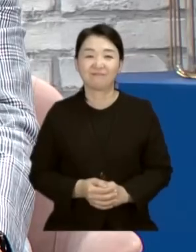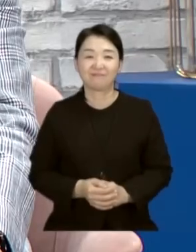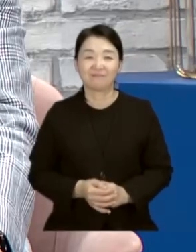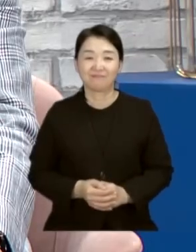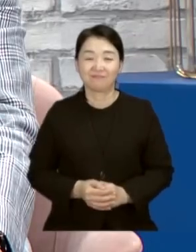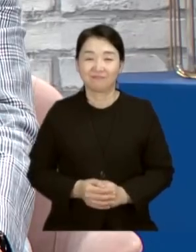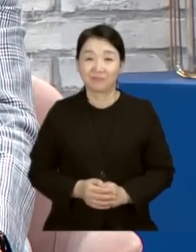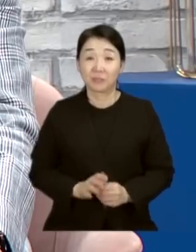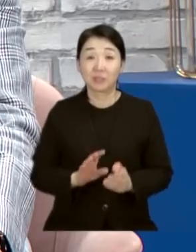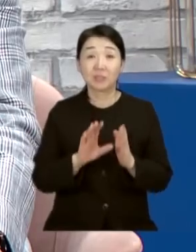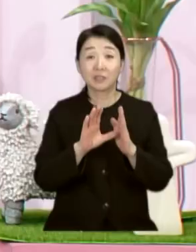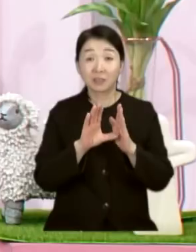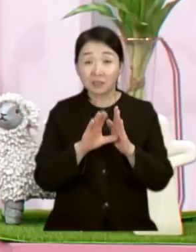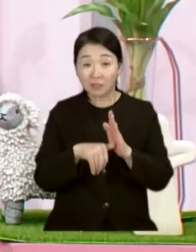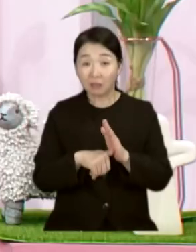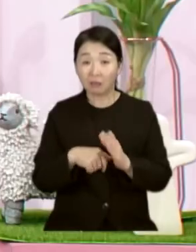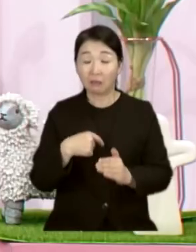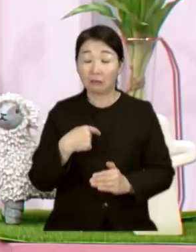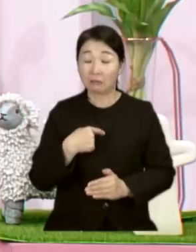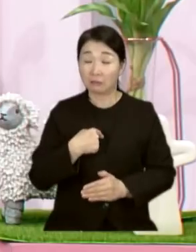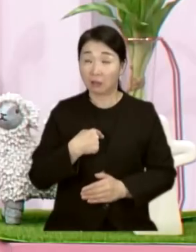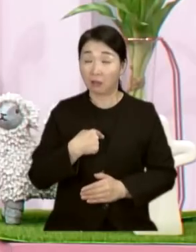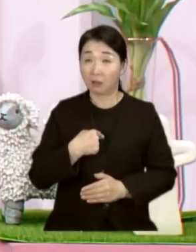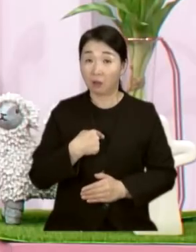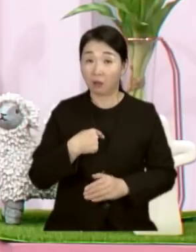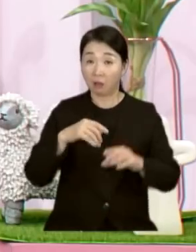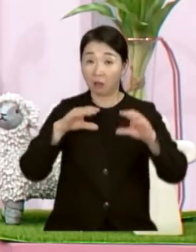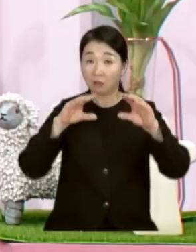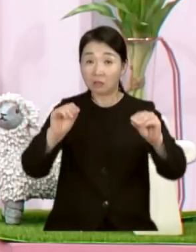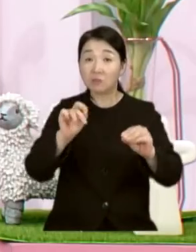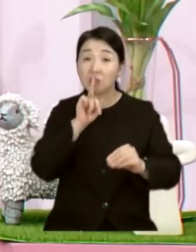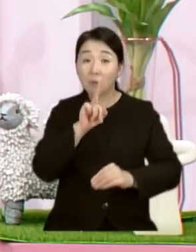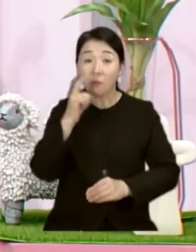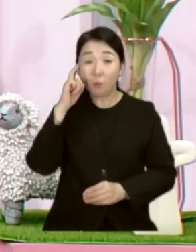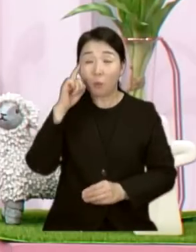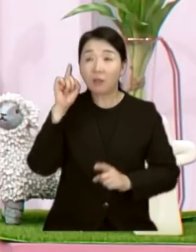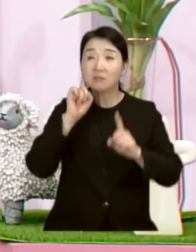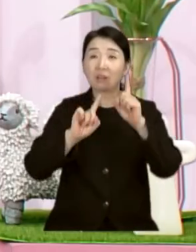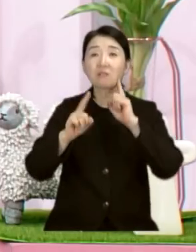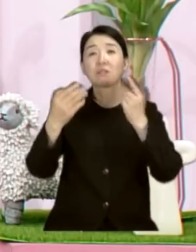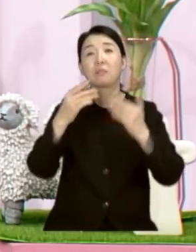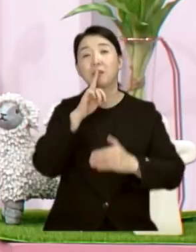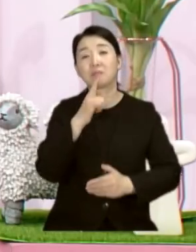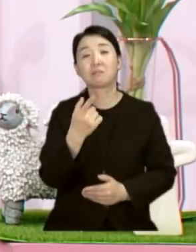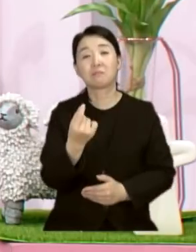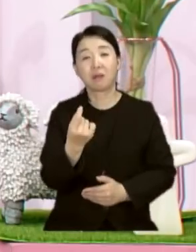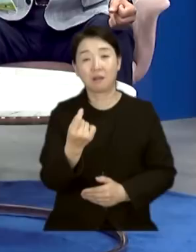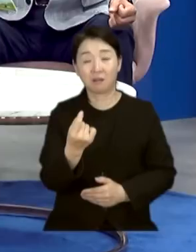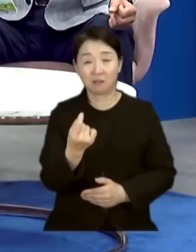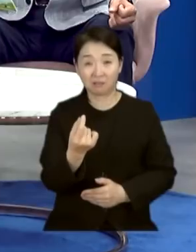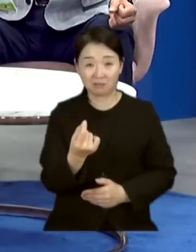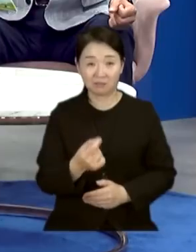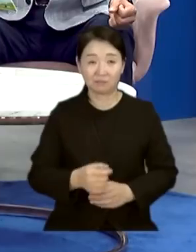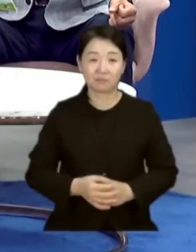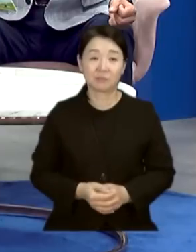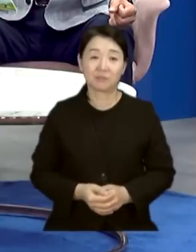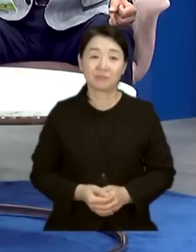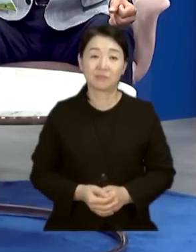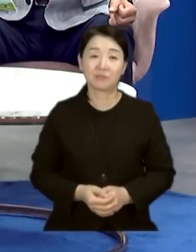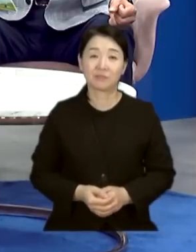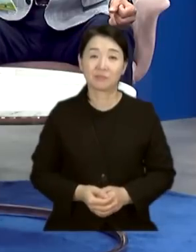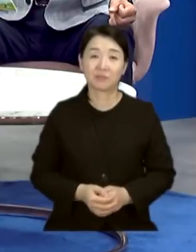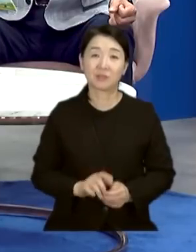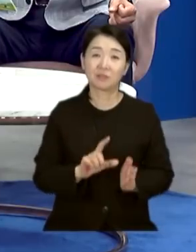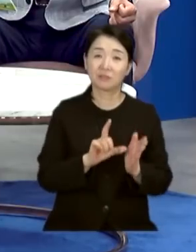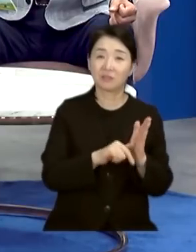근데 그때 당시는 굉장히 금기어였거든요. 왜냐면 상처받는 말이니까. 지현 씨 앞에서는 네. 금기어였어 이게. 네.